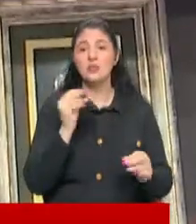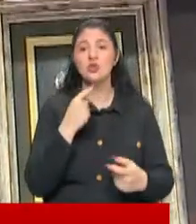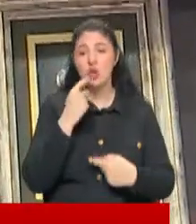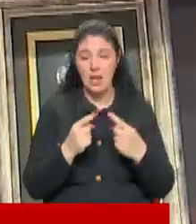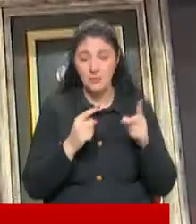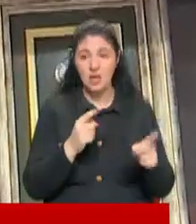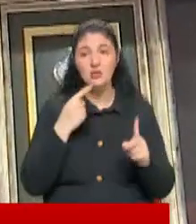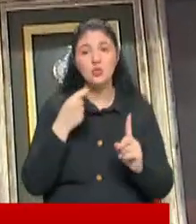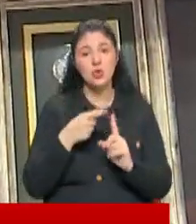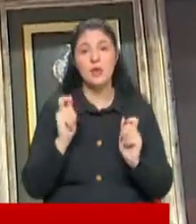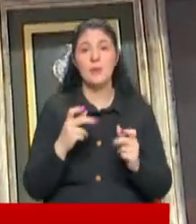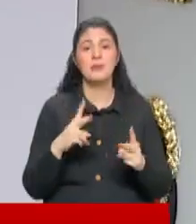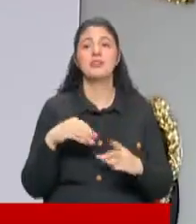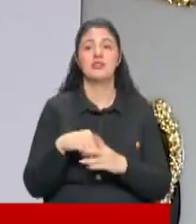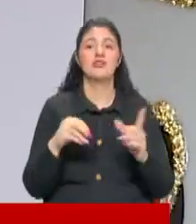iddiaların